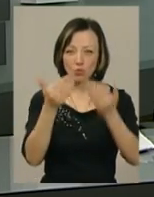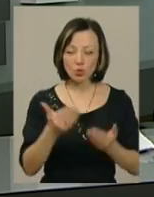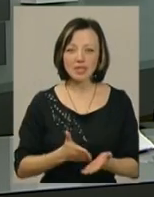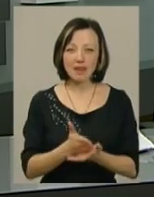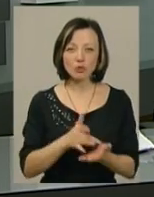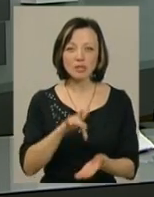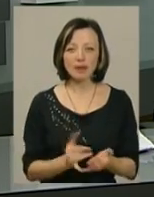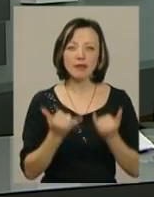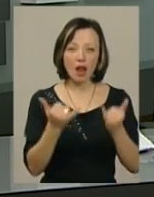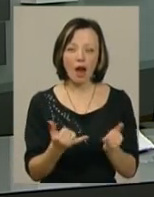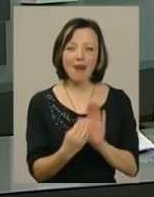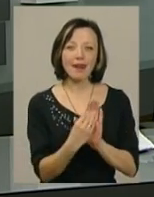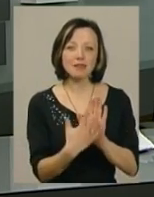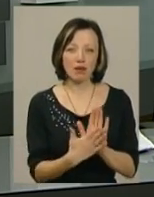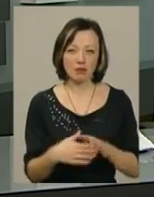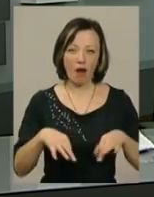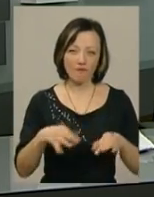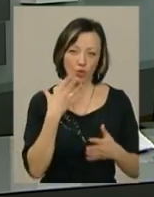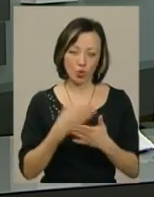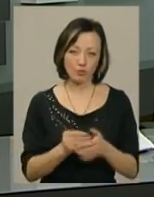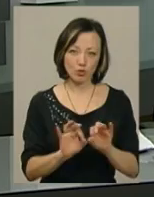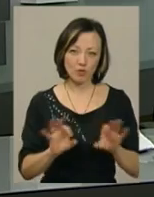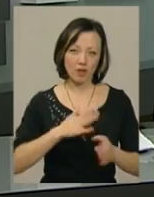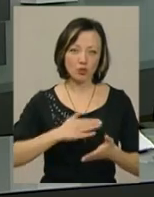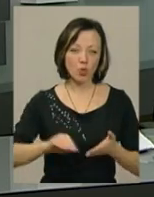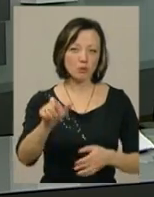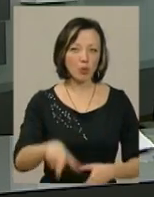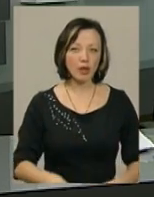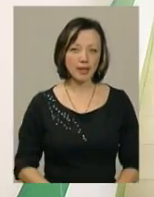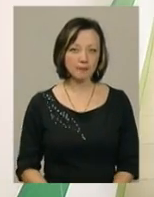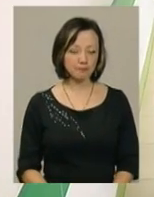сервісного центру для реєстрації автівки, розповідає Світлана Русіна.